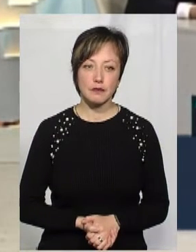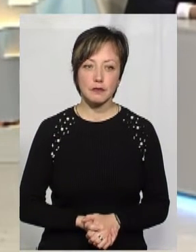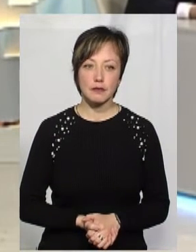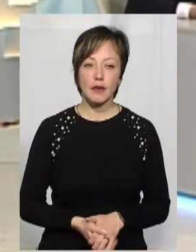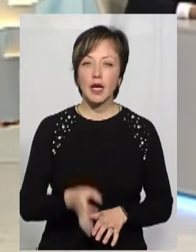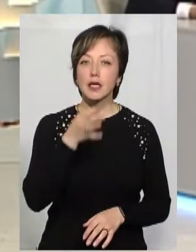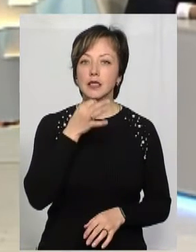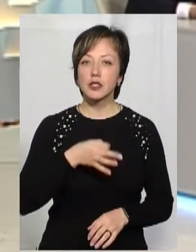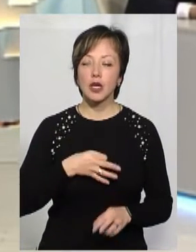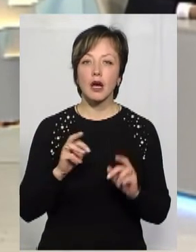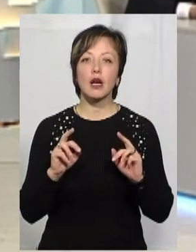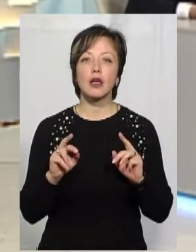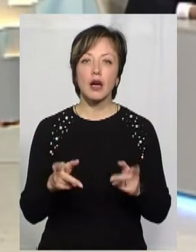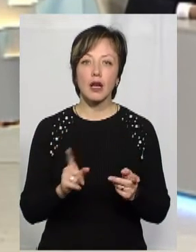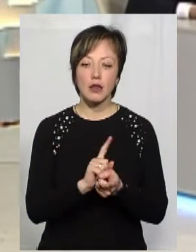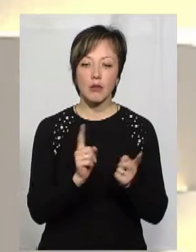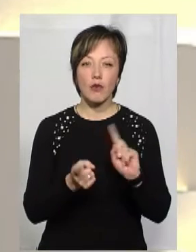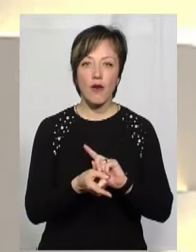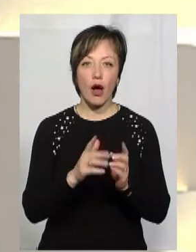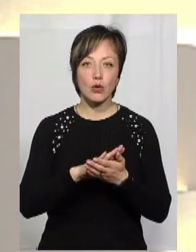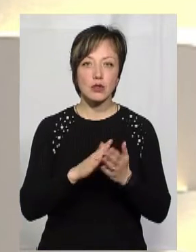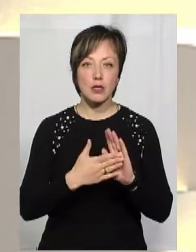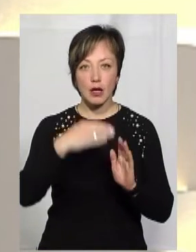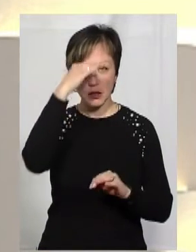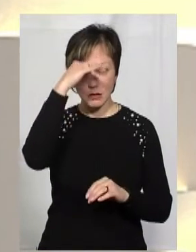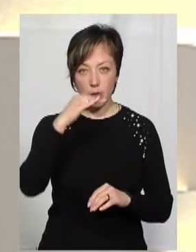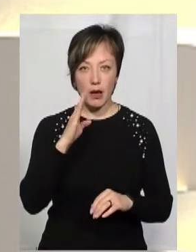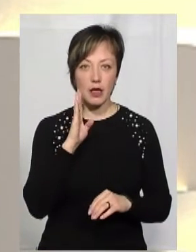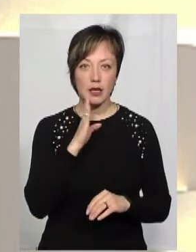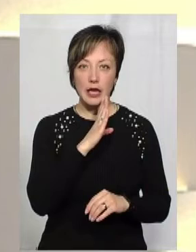Скажіть, а яким чином набувають статус батьків?